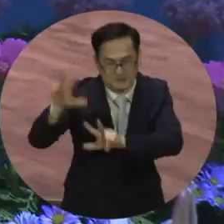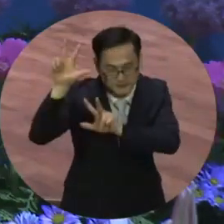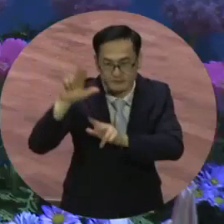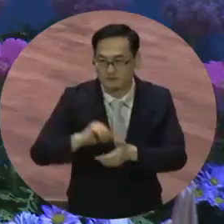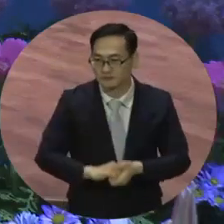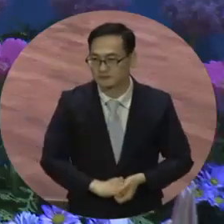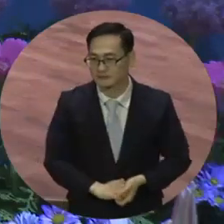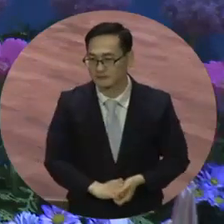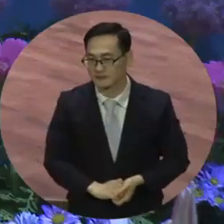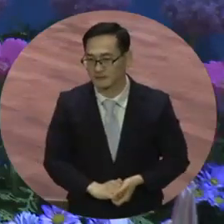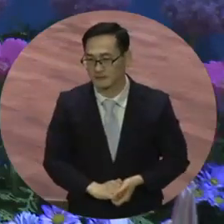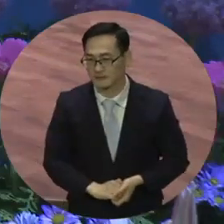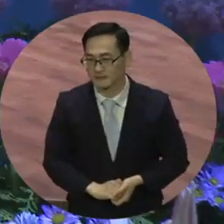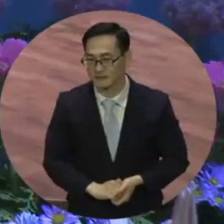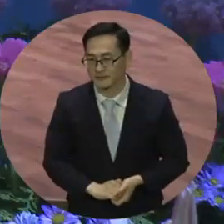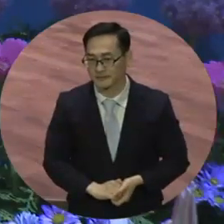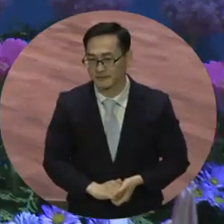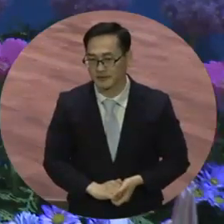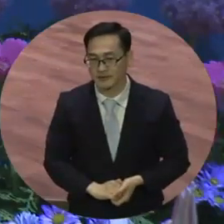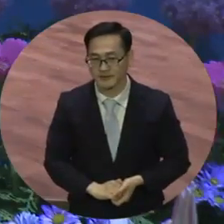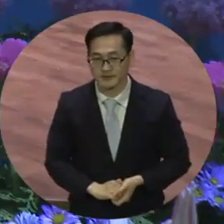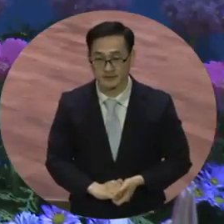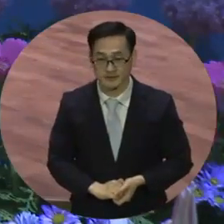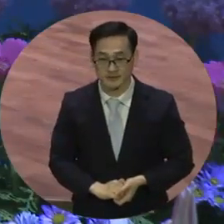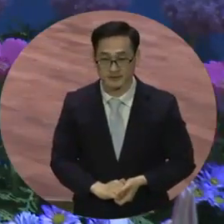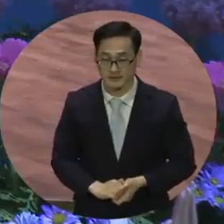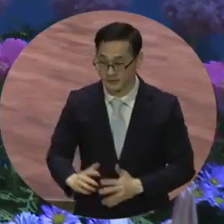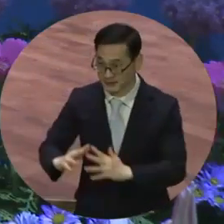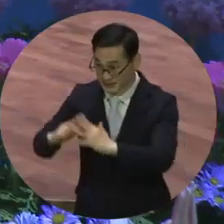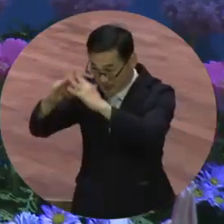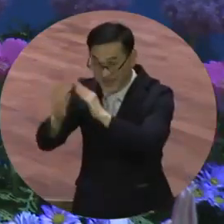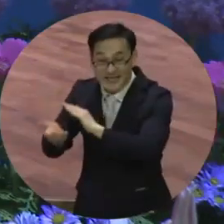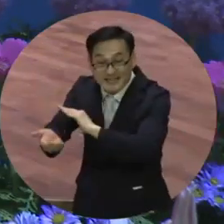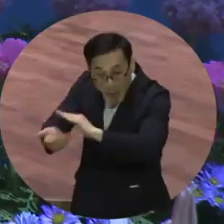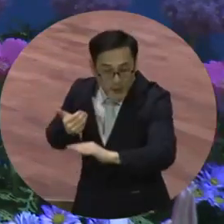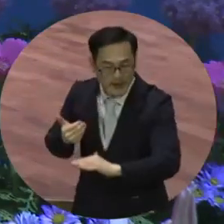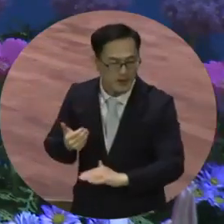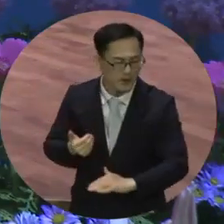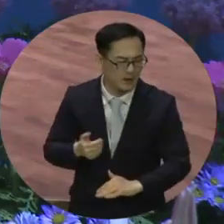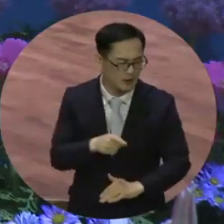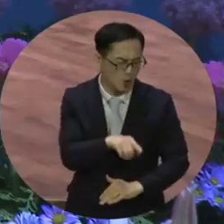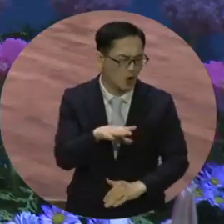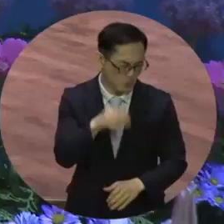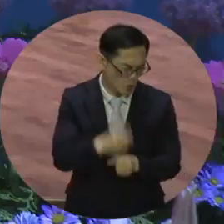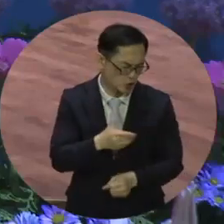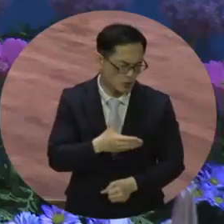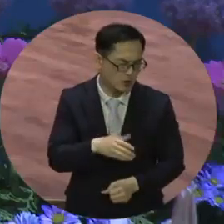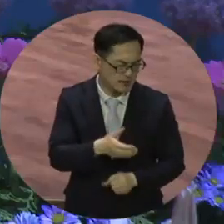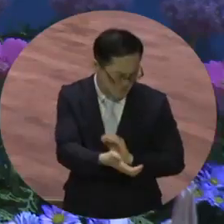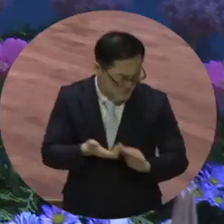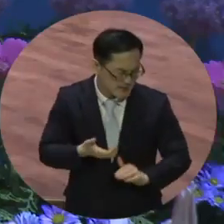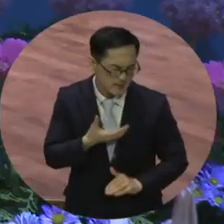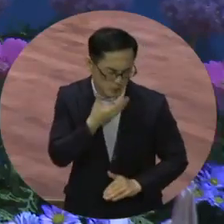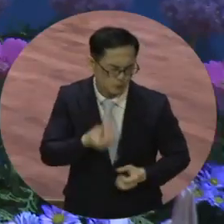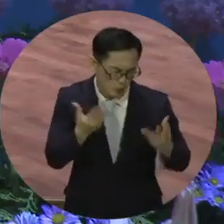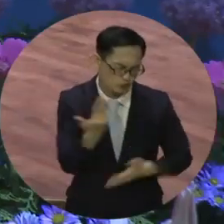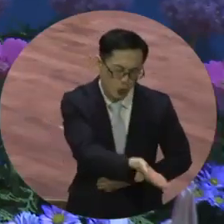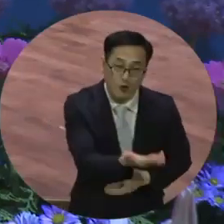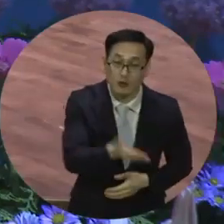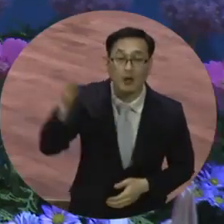짓기 전에. 그렇게 약속을 해버렸어. 짓기 전에 축복을 주겠다 약속했어. 우리가 잘 봐야 됩니다.